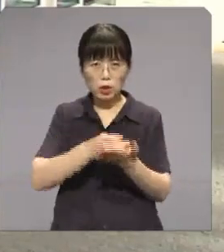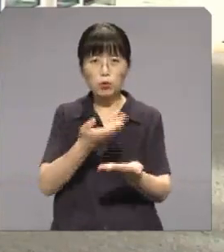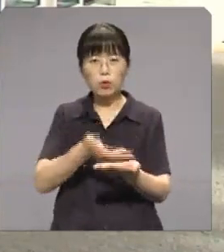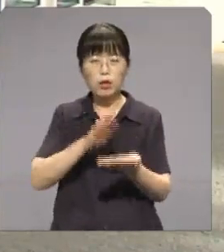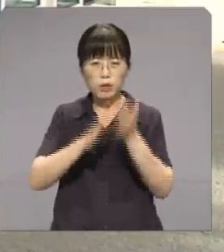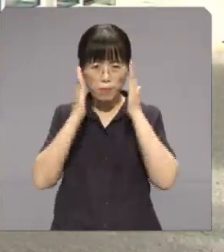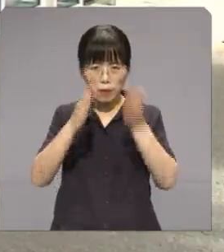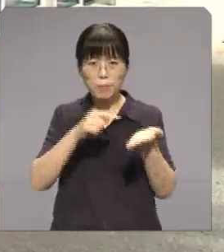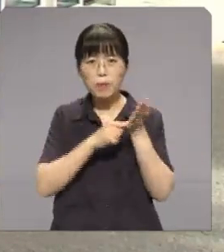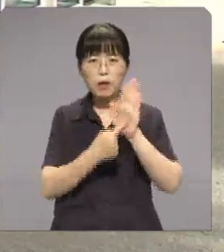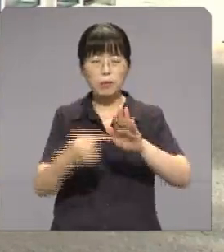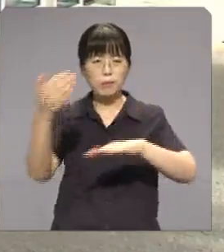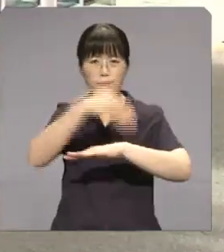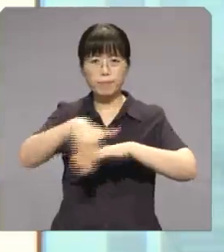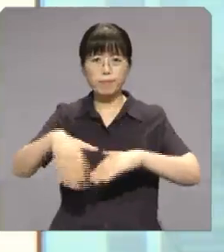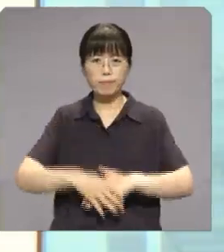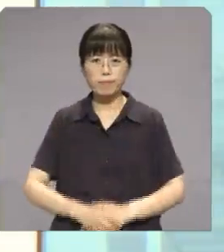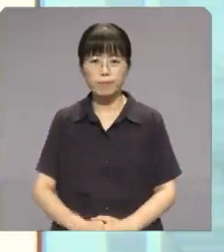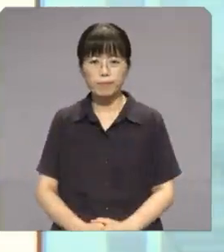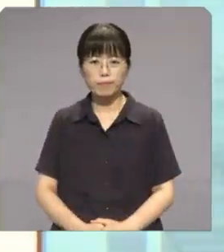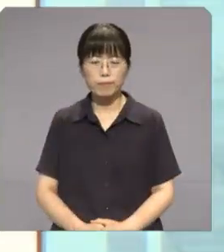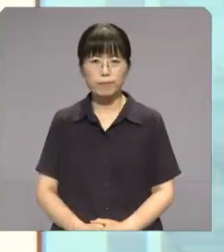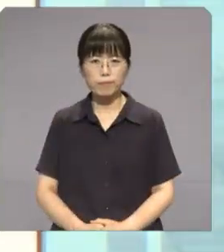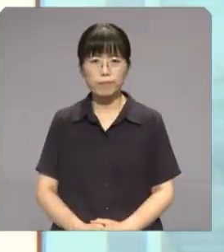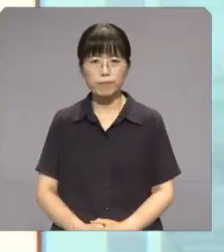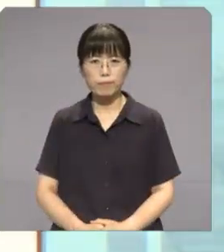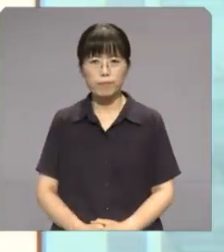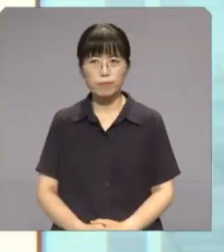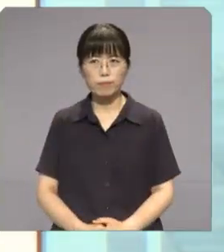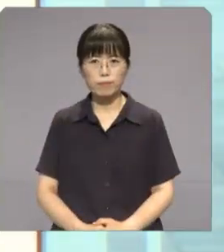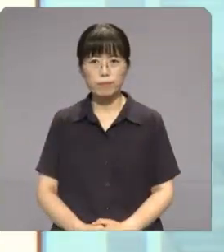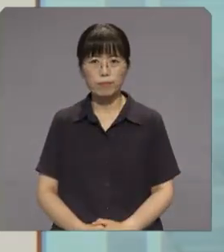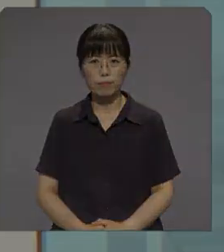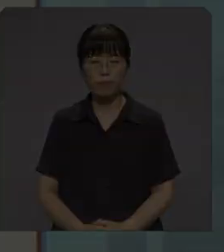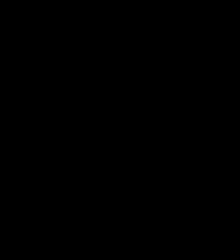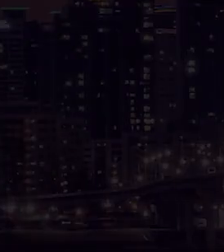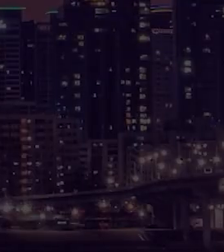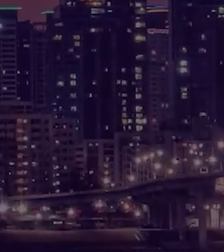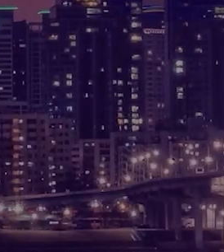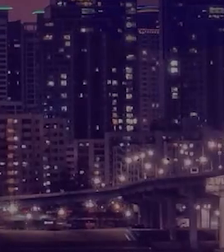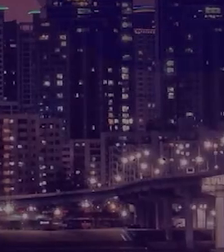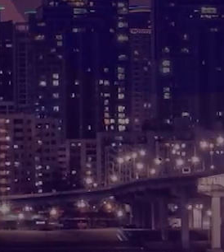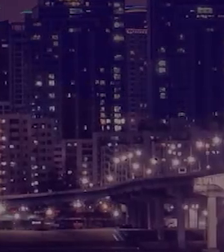개선 방향도 발표할 계획입니다. OBS 뉴스 유성훈입니다.